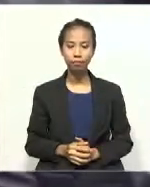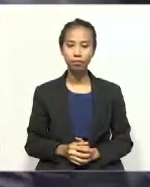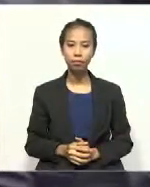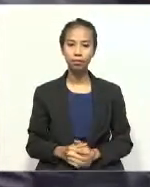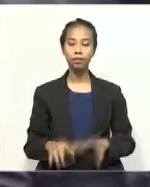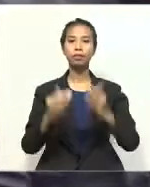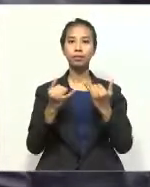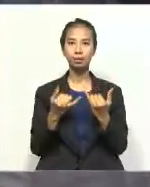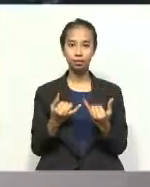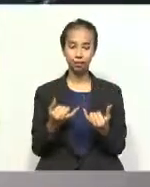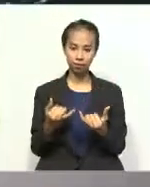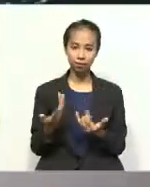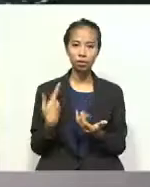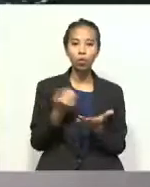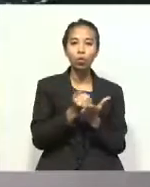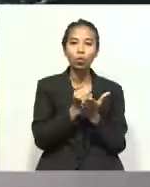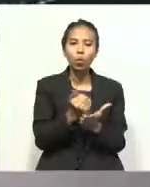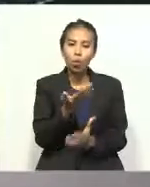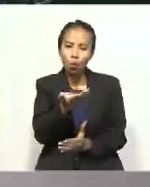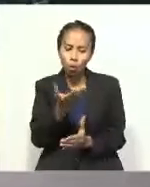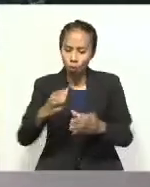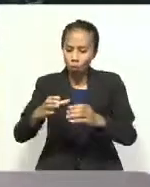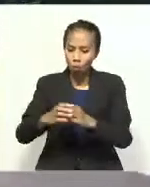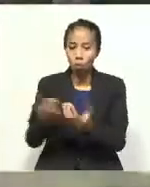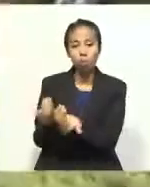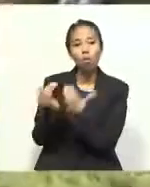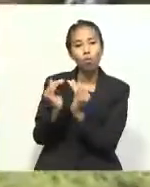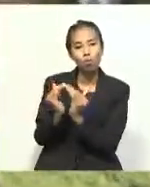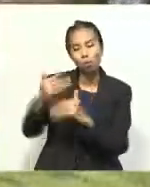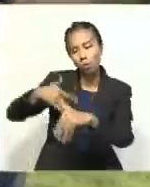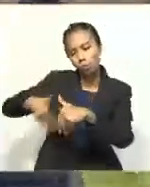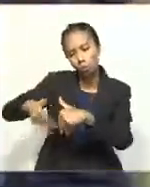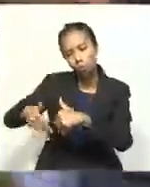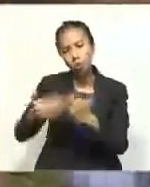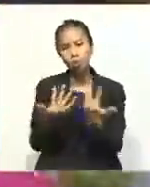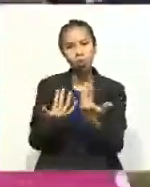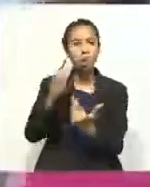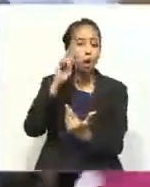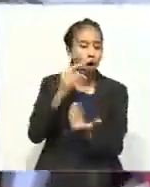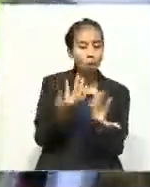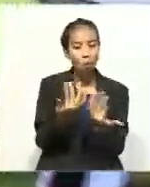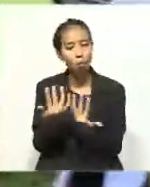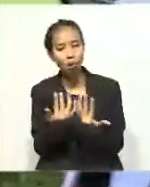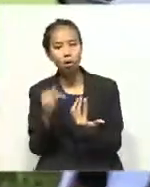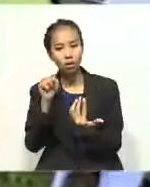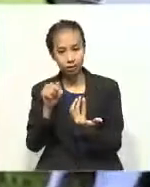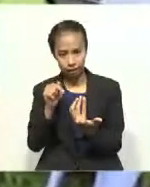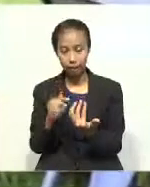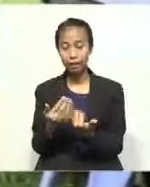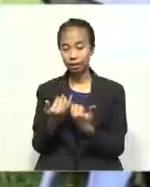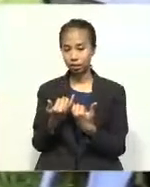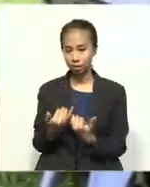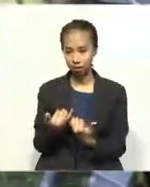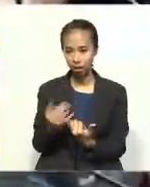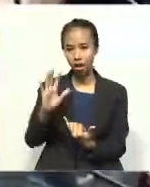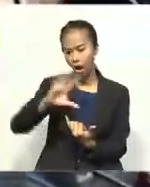ล่าสุดนะครับทางเจ้าหน้าที่ก็ได้ขอความร่วมมือให้กลุ่มญาติและประชาชนที่มาติดตามข่าวสารบริเวณวนอุทยานถ้ำหลวงขุนน้ำนางนอน